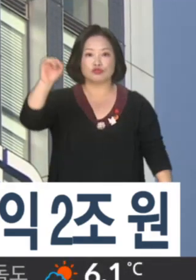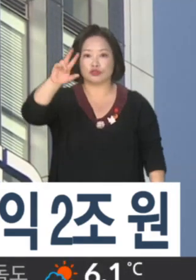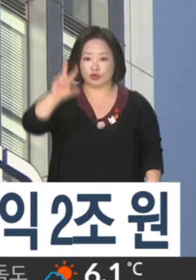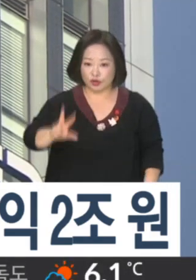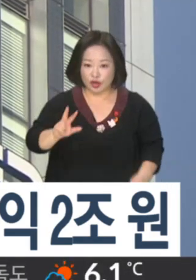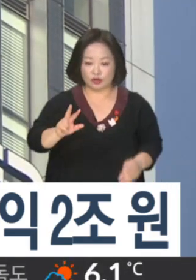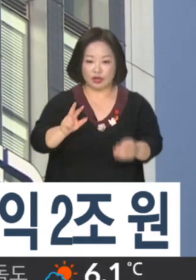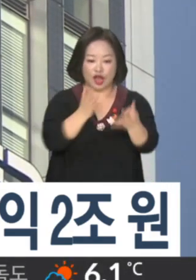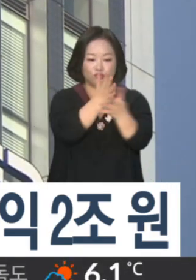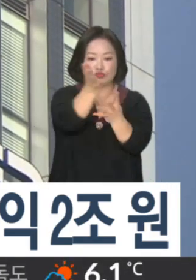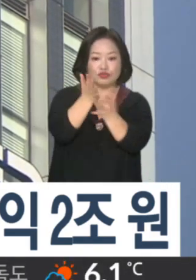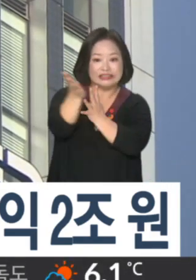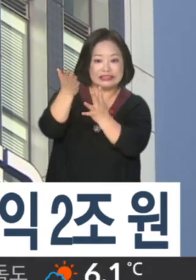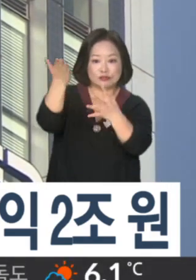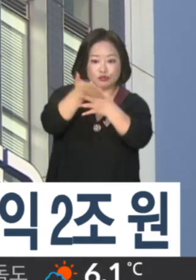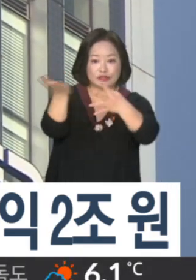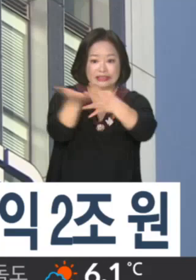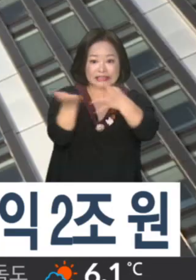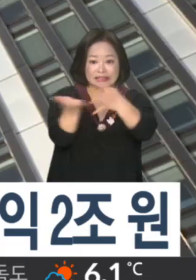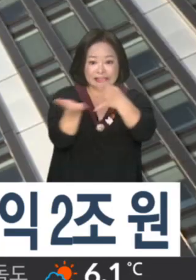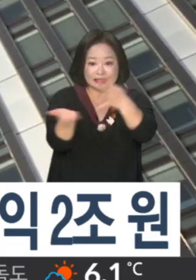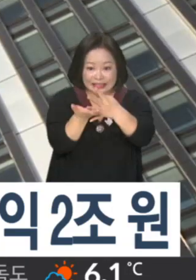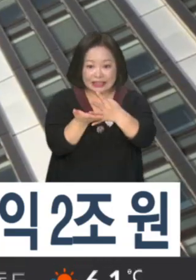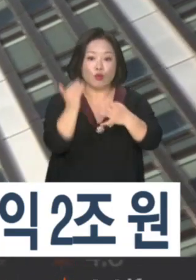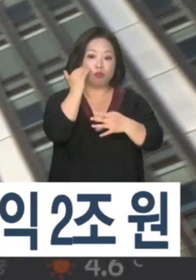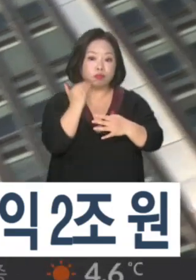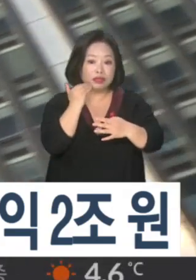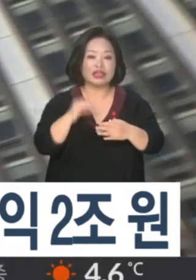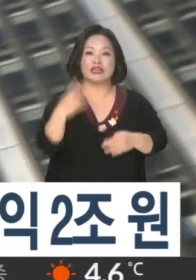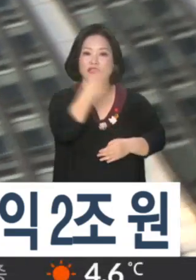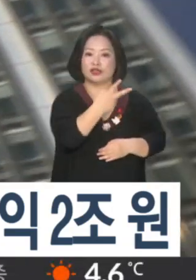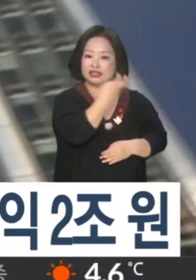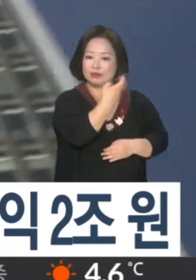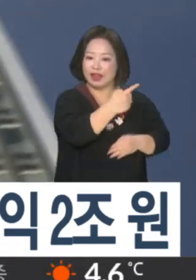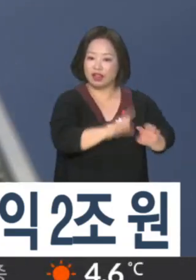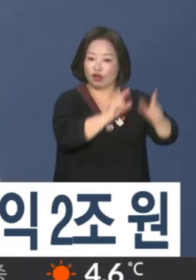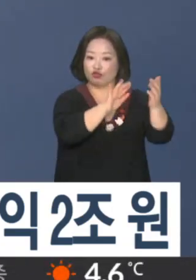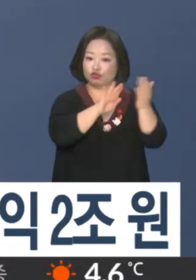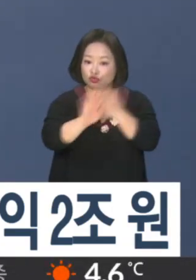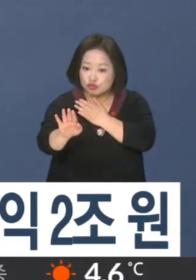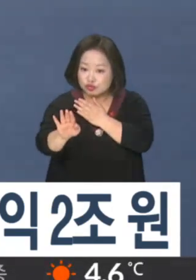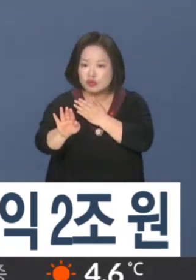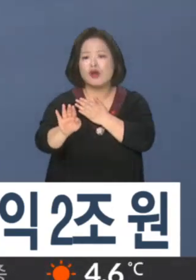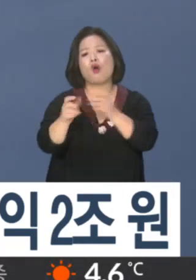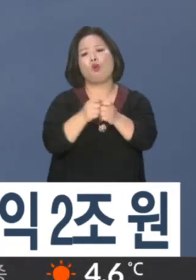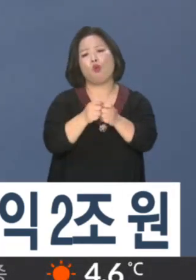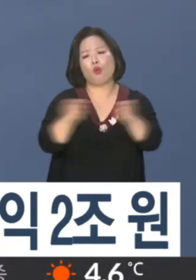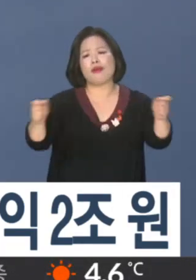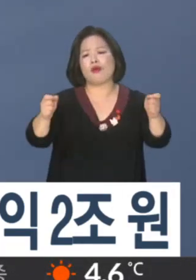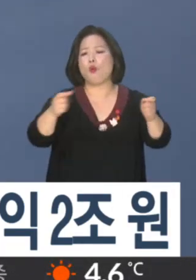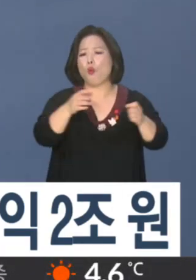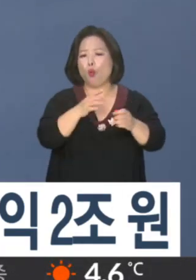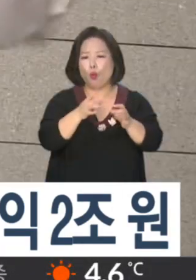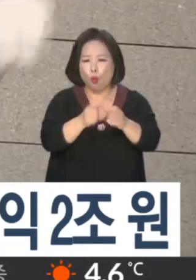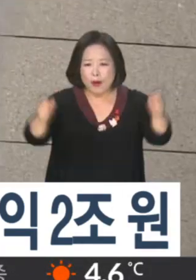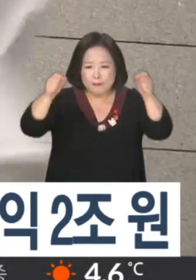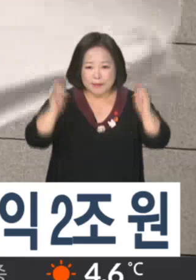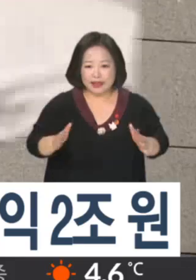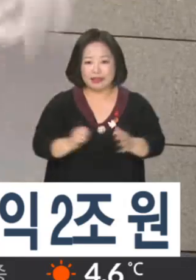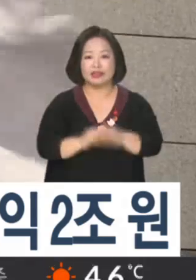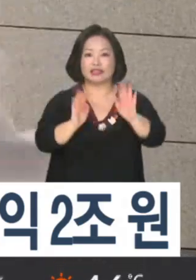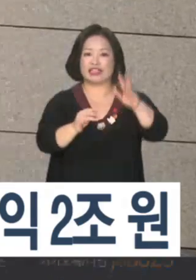한전이 분기 기준 흑자를 기록한 것은 2021년 1분기 이후 개 분기만 있니다 매출은